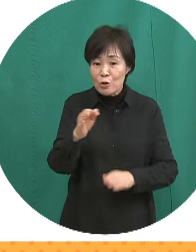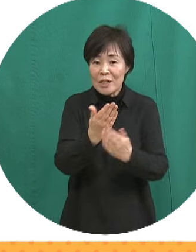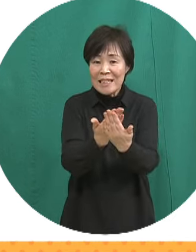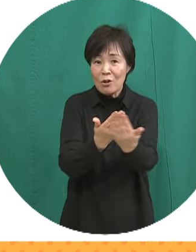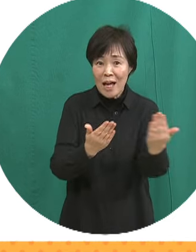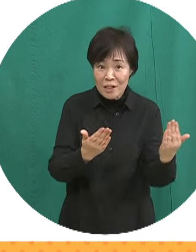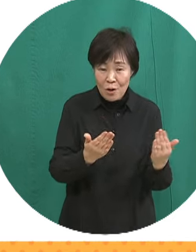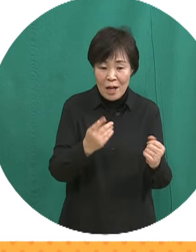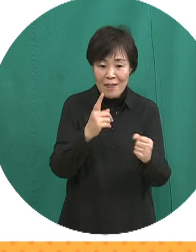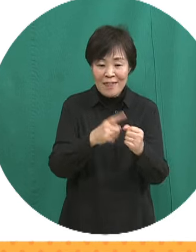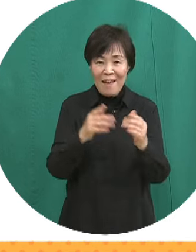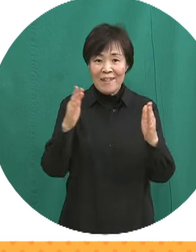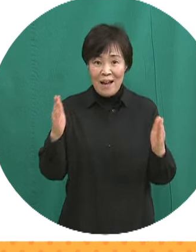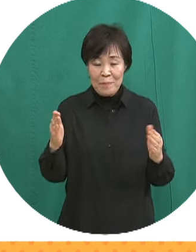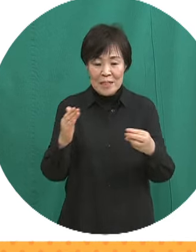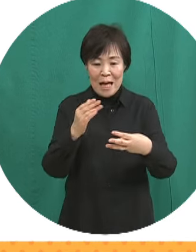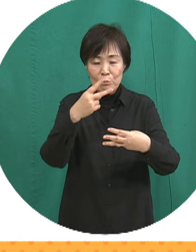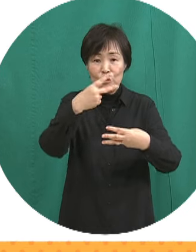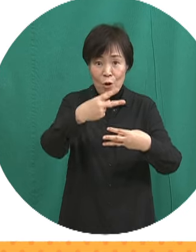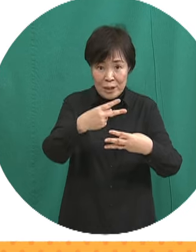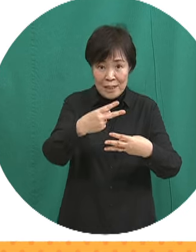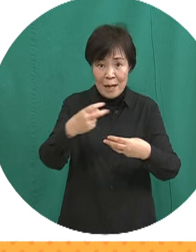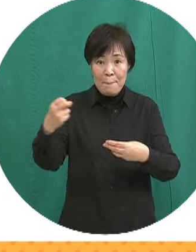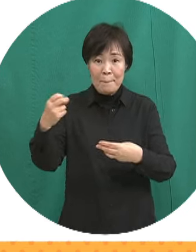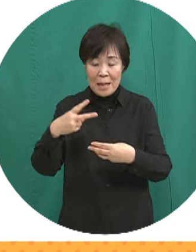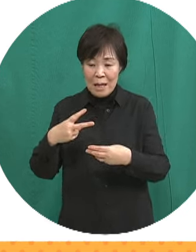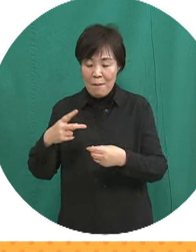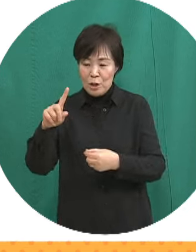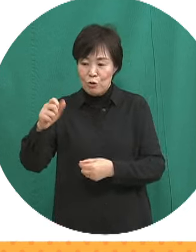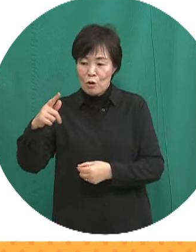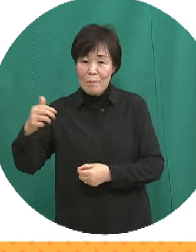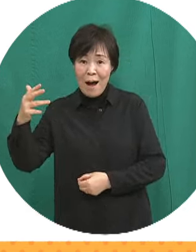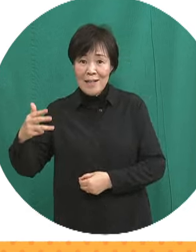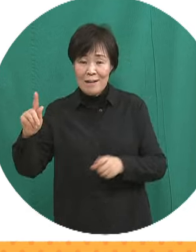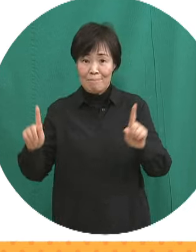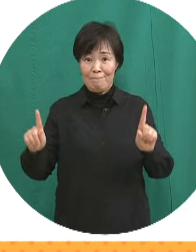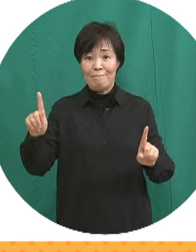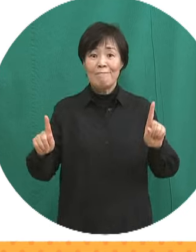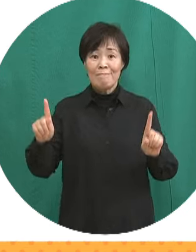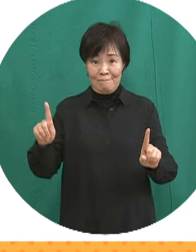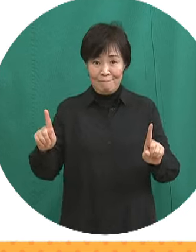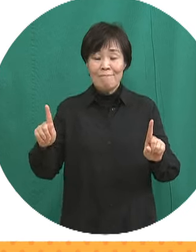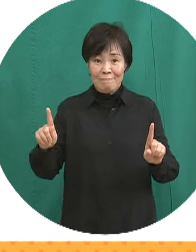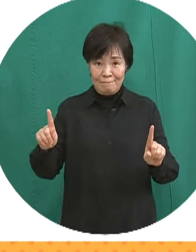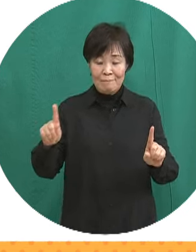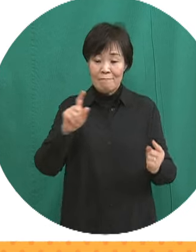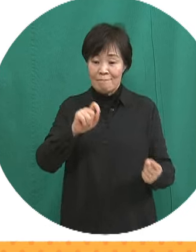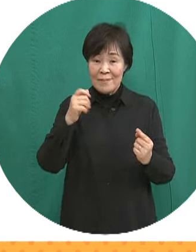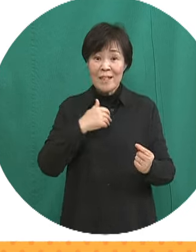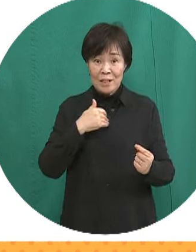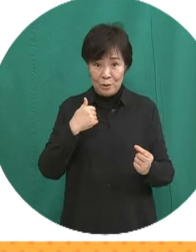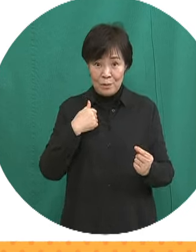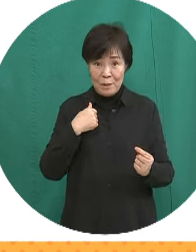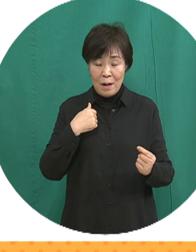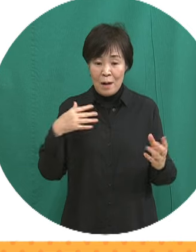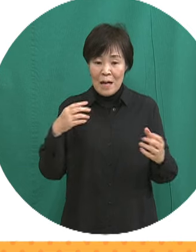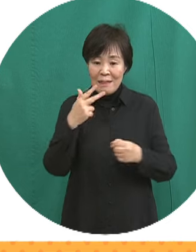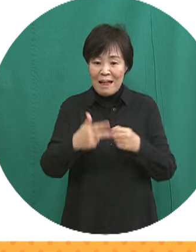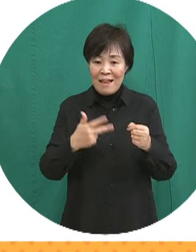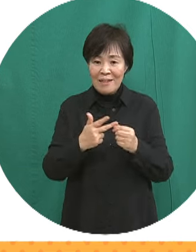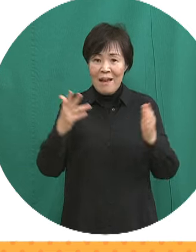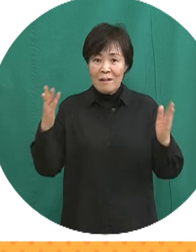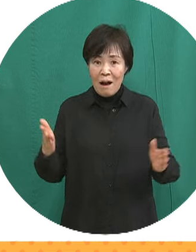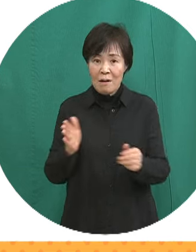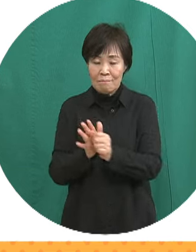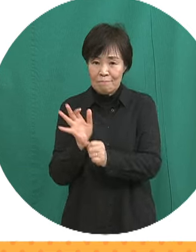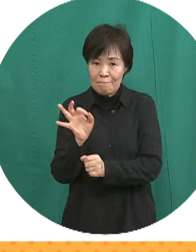に年間返還額の3分の2または16万8千円のいずれか低い額を最長で7年